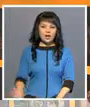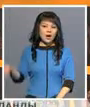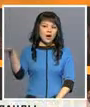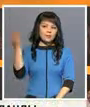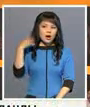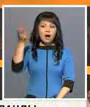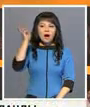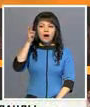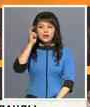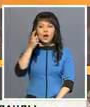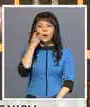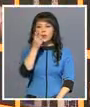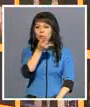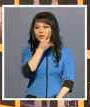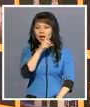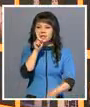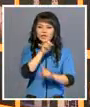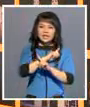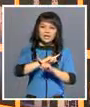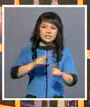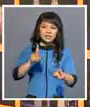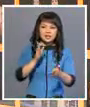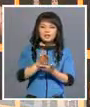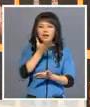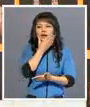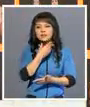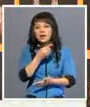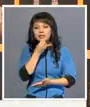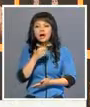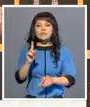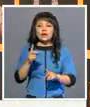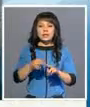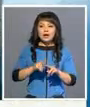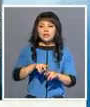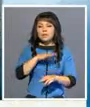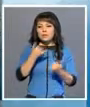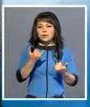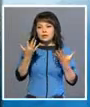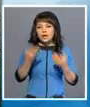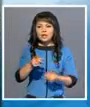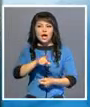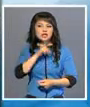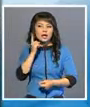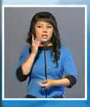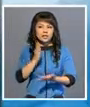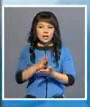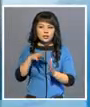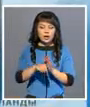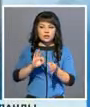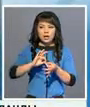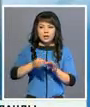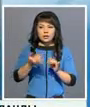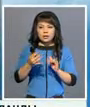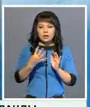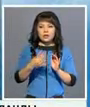Бұрынғы қарагөздерден ерекше деп айтуға болады. Қарагөздің бұл жерде бүгінгі жастарға беретін өте көп. Талғат Теменов жетекшілік ететін